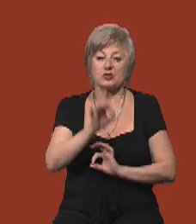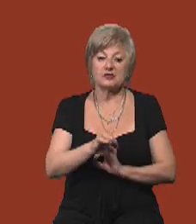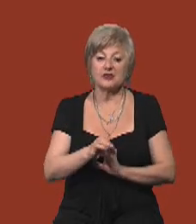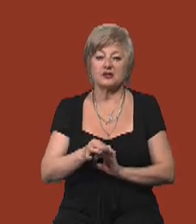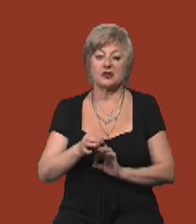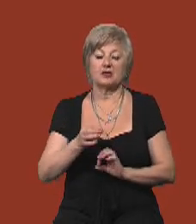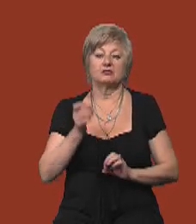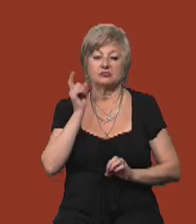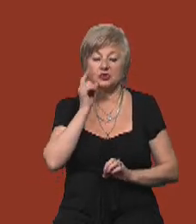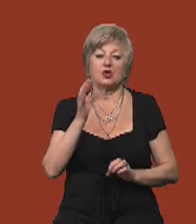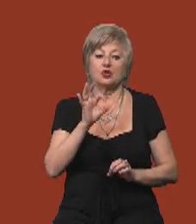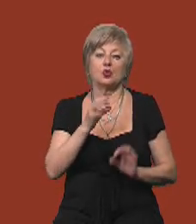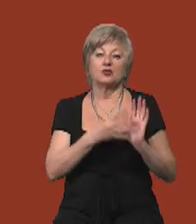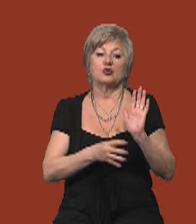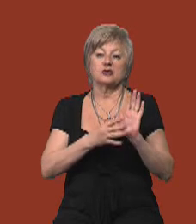мобільним телефоном